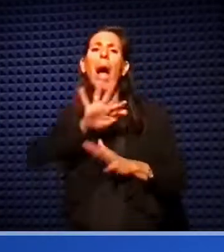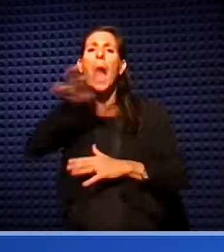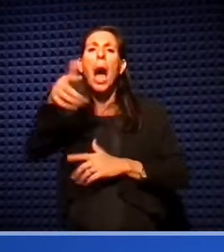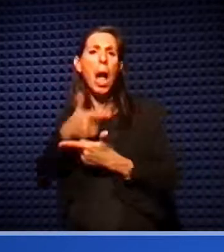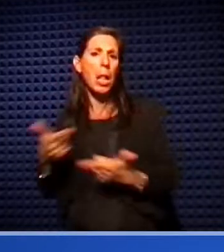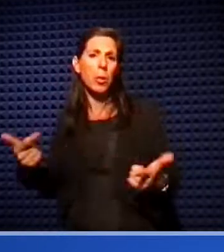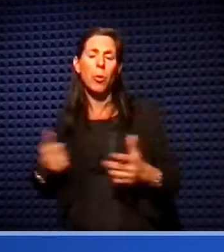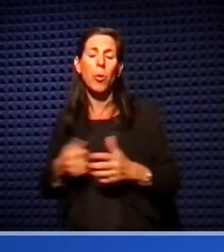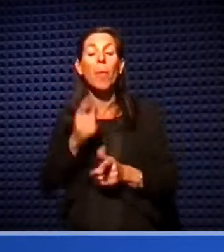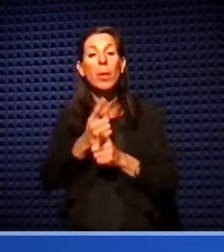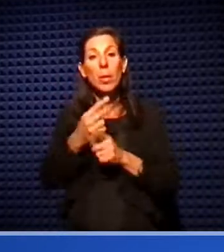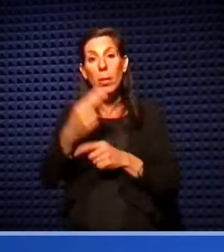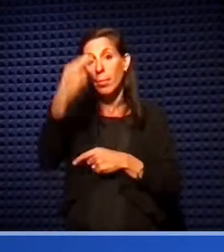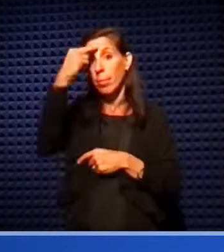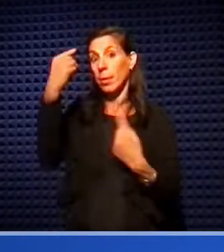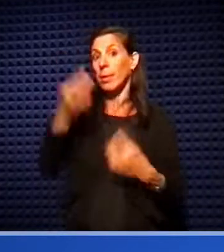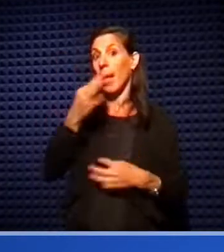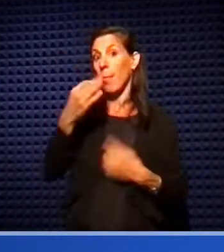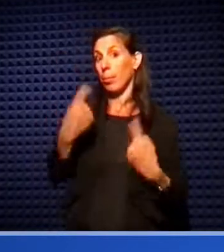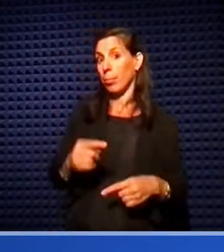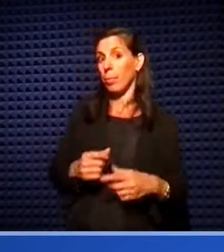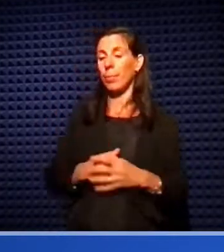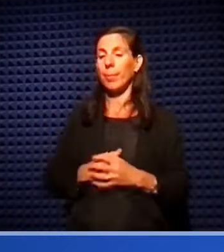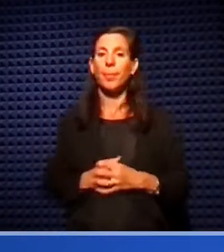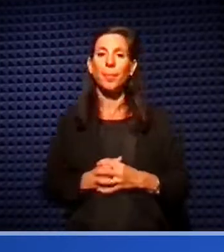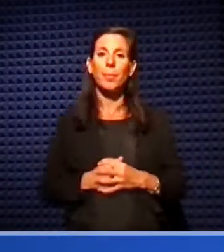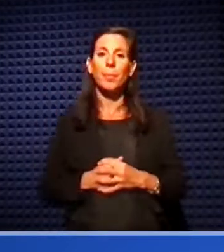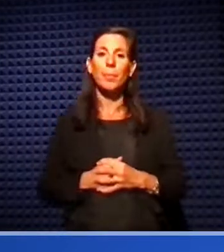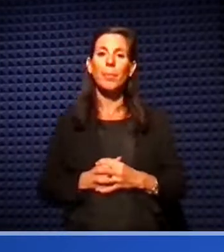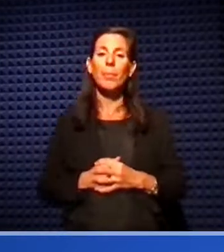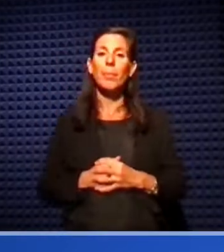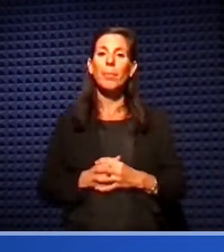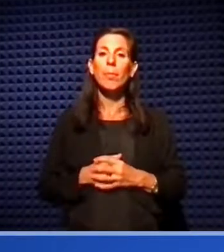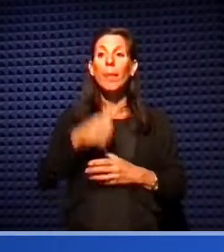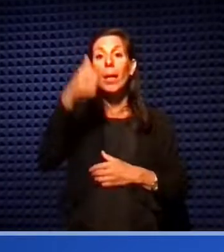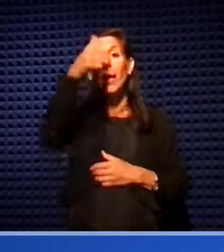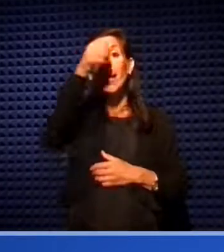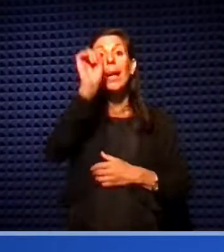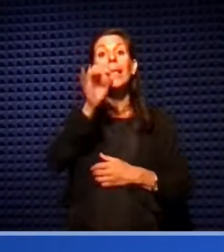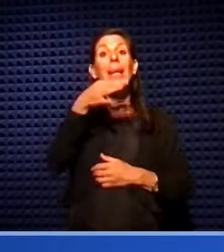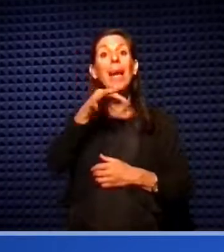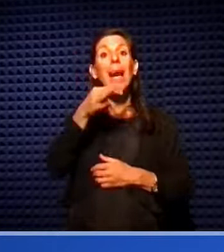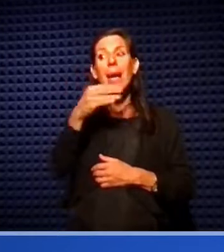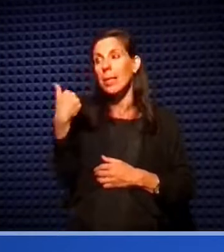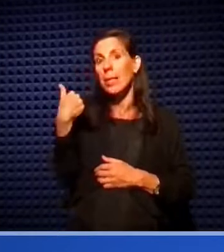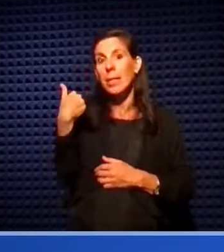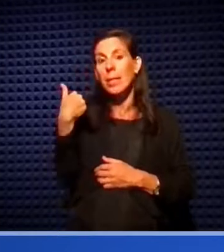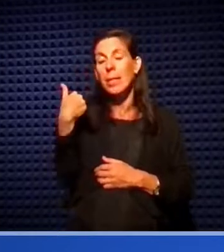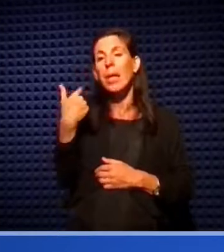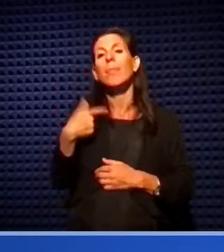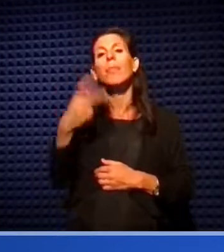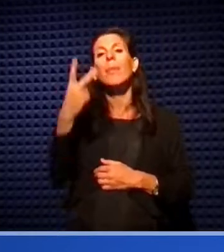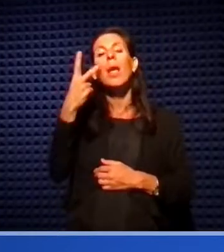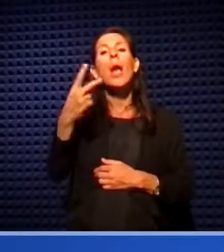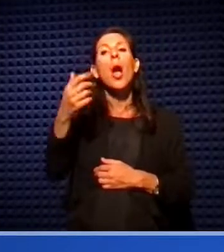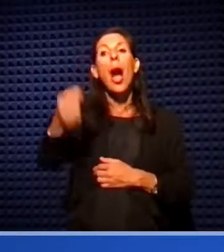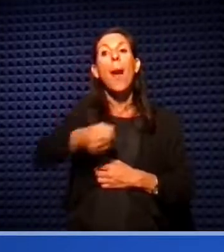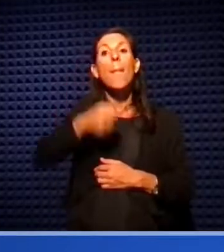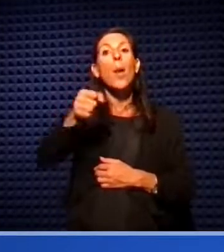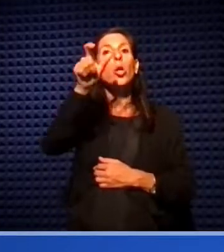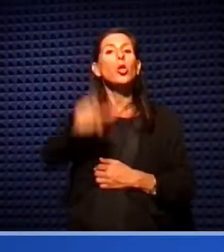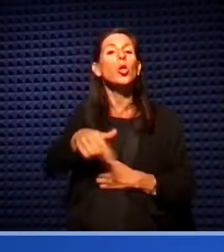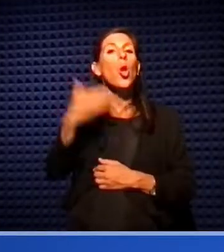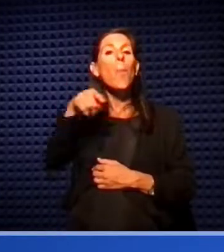ዝበለ ኣገባብ ብፀጋኡ ህይወቱ ቀይሩ ብኩሉ ኩሉ ኣብ ኣገልግሎት ስብከተ ወንጌል ከም ፀመዶ ይገልጽ ብድሕሪ ዝንሰብ